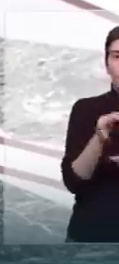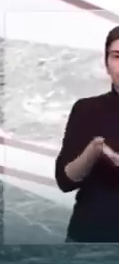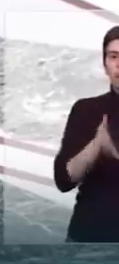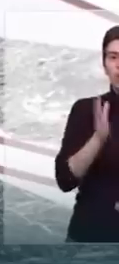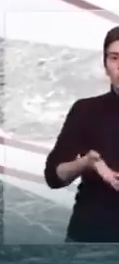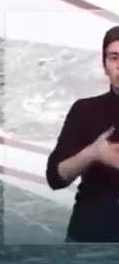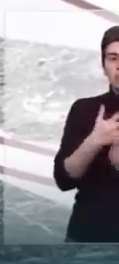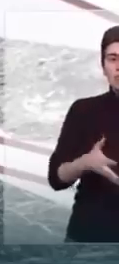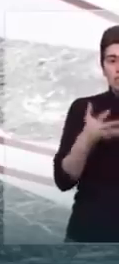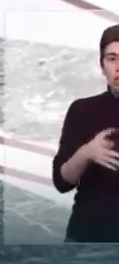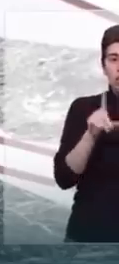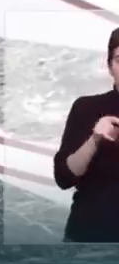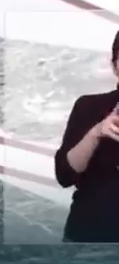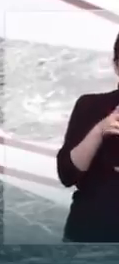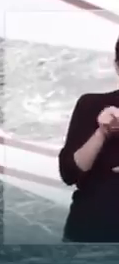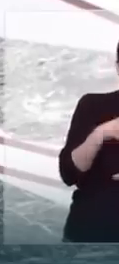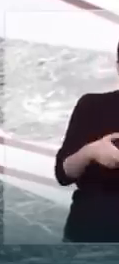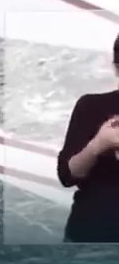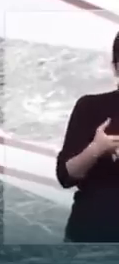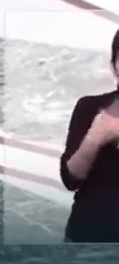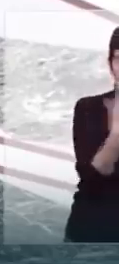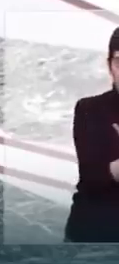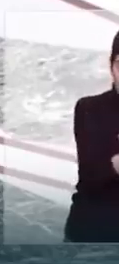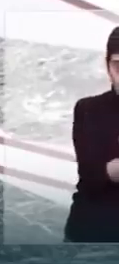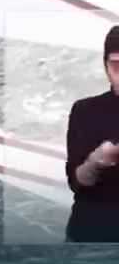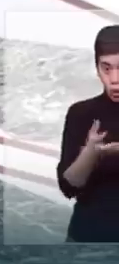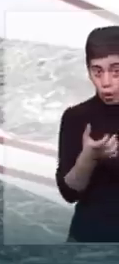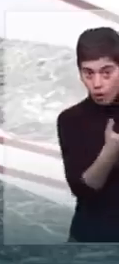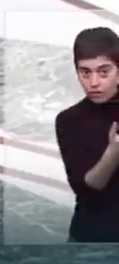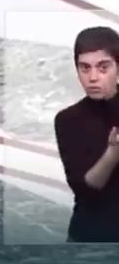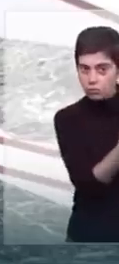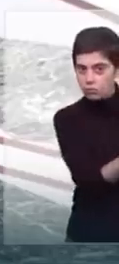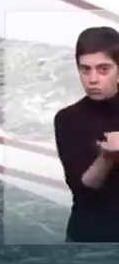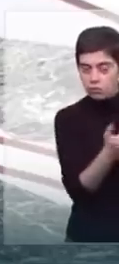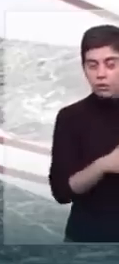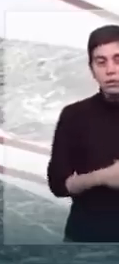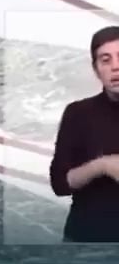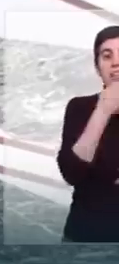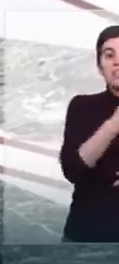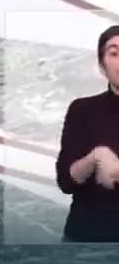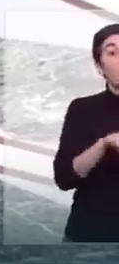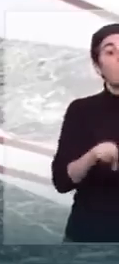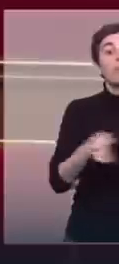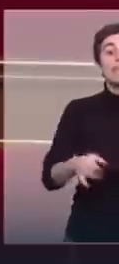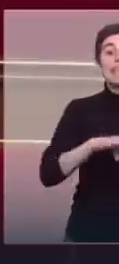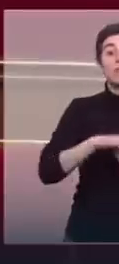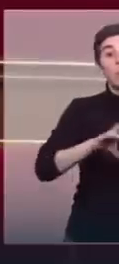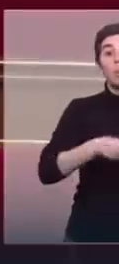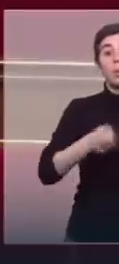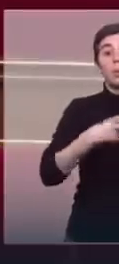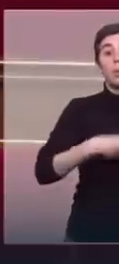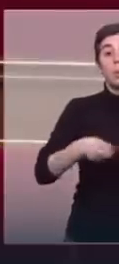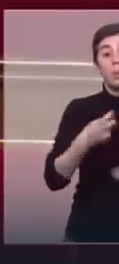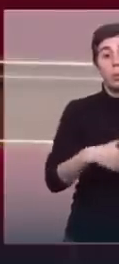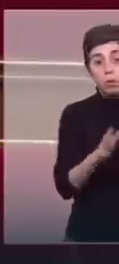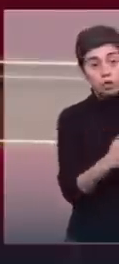ans, mais 20 ou 30 ans aient envie de revenir, monsieur le député. Par contre, je doute fort qu'en leur disant « Venez produire chez nous, on vous piquera vos licences et vos brevets avant même de